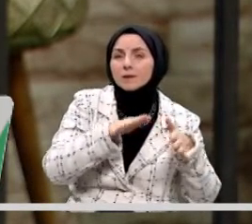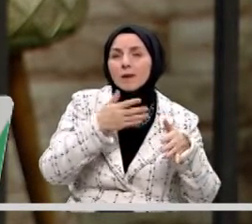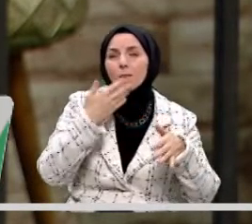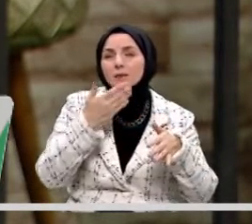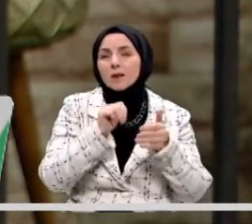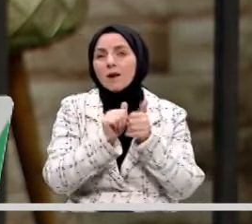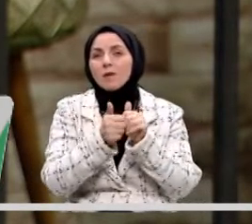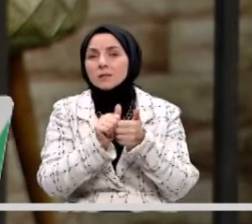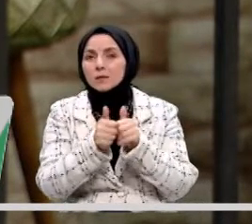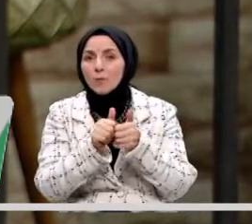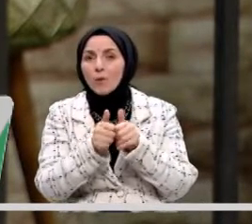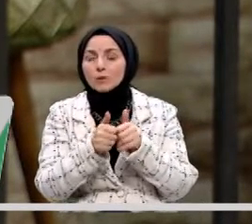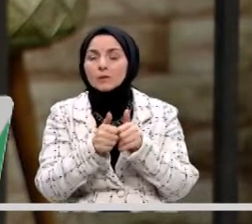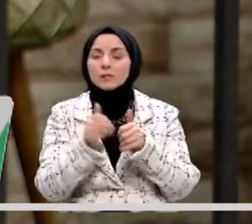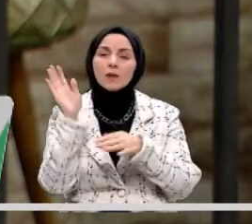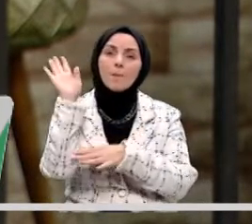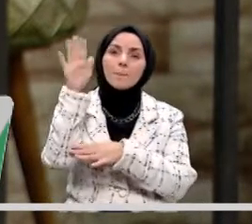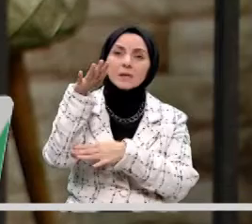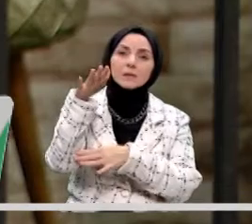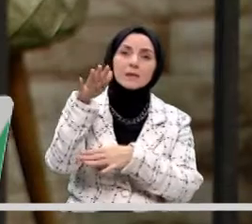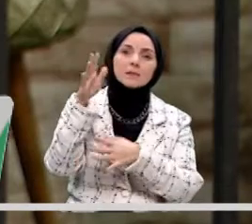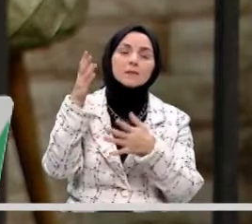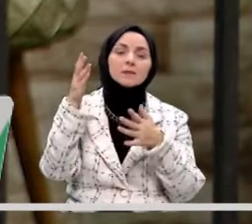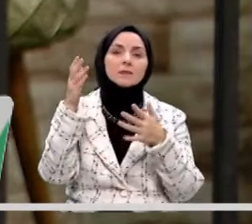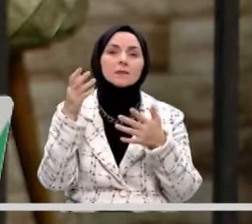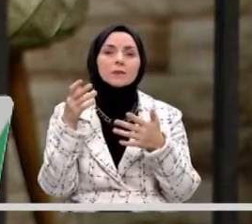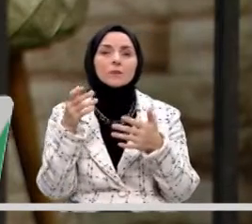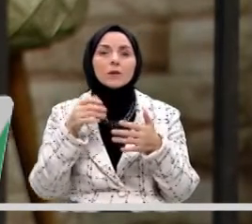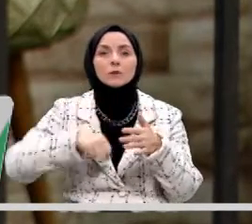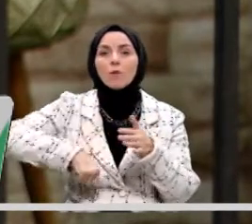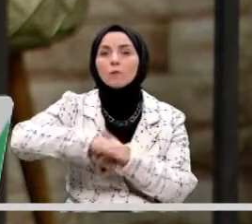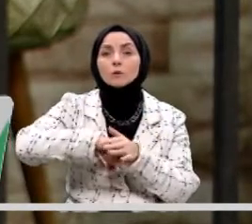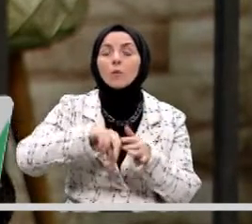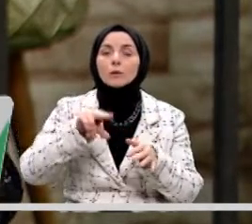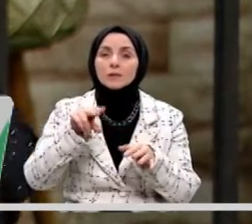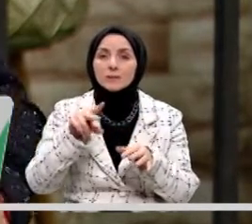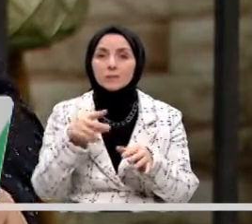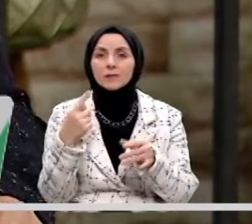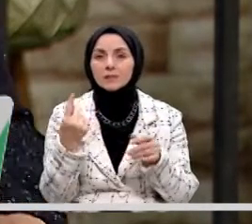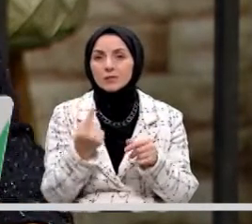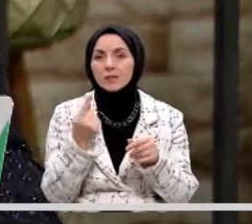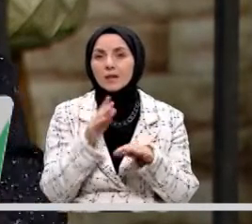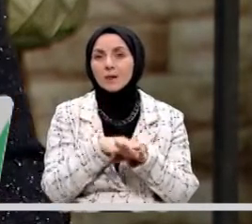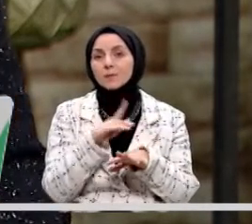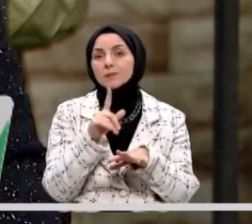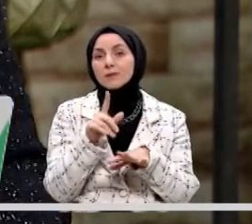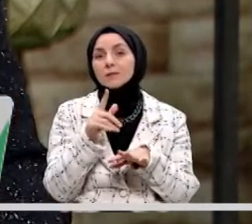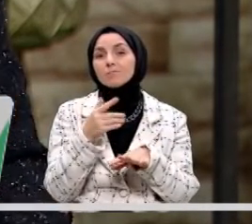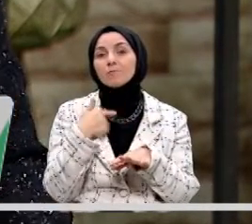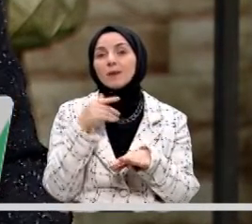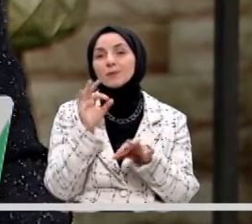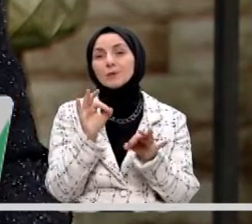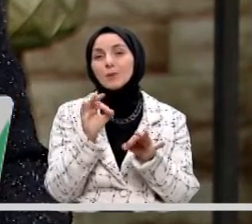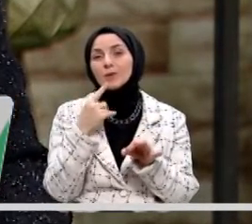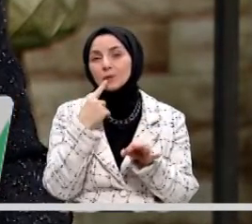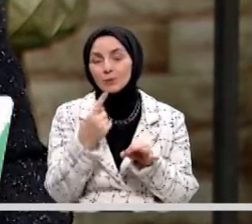futboldur yüzme değil Biraz daha böyle okçuluktu yani biraz Grup faaliyetleri başkasıyla iletişim kuracak Hatta ben şöyle yaparım bu tür çocuklara diyelim ki hani